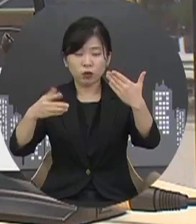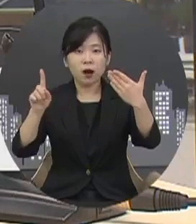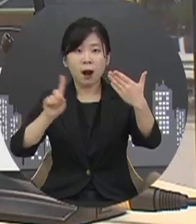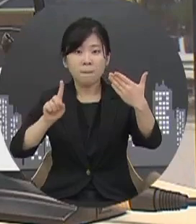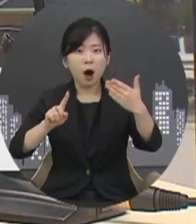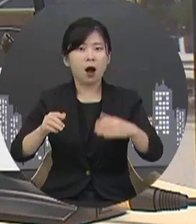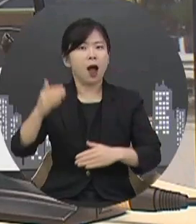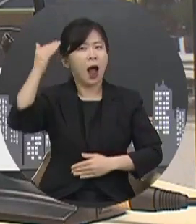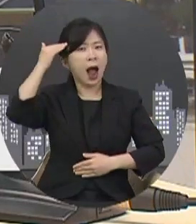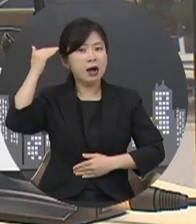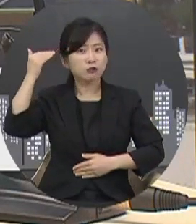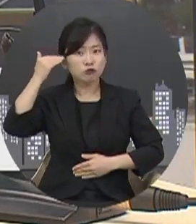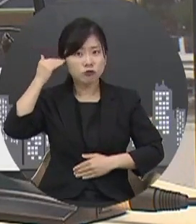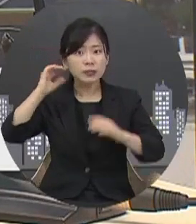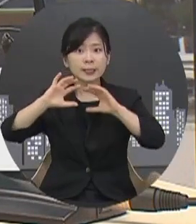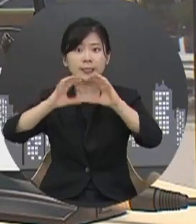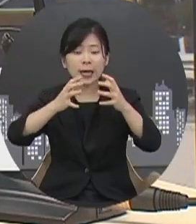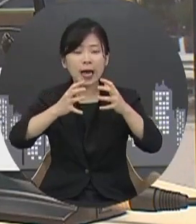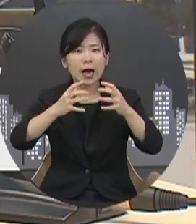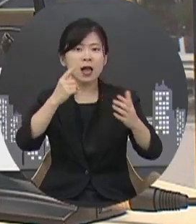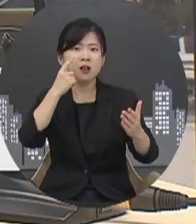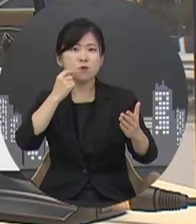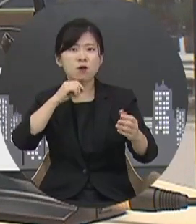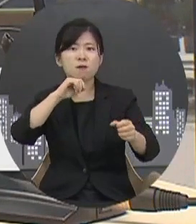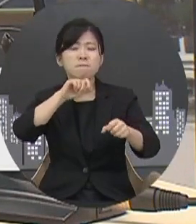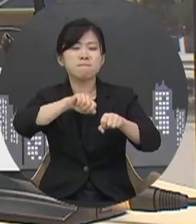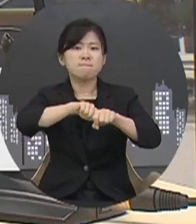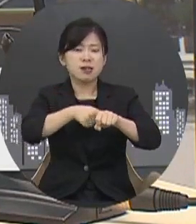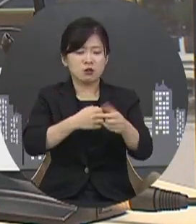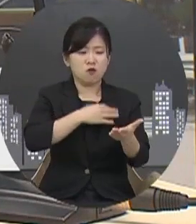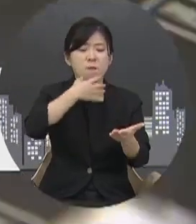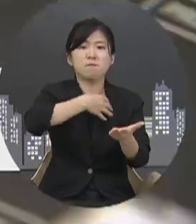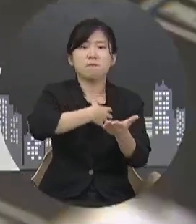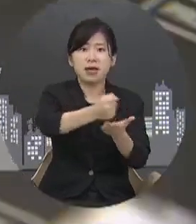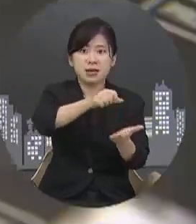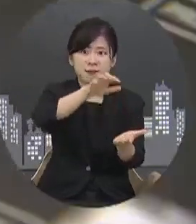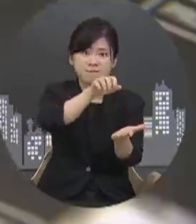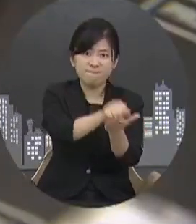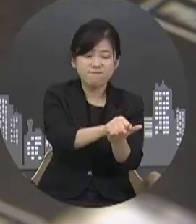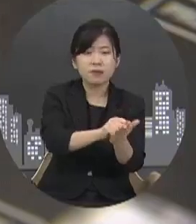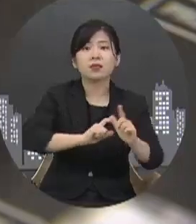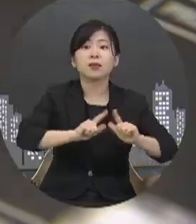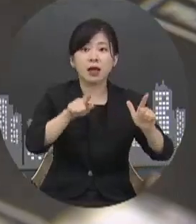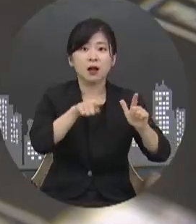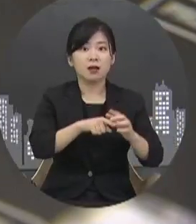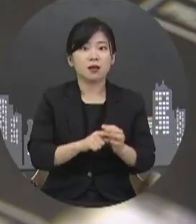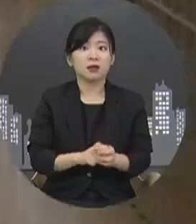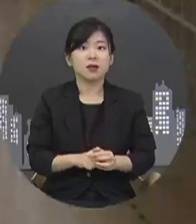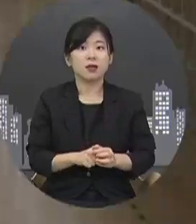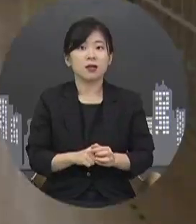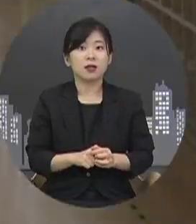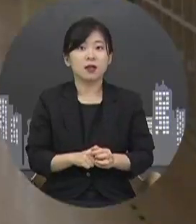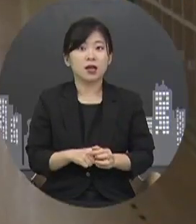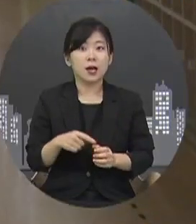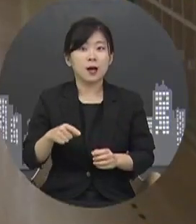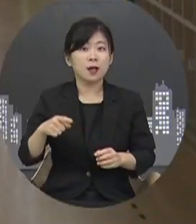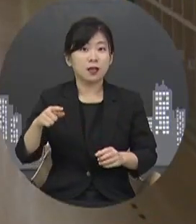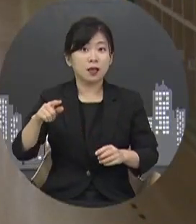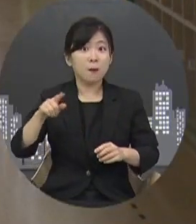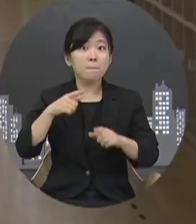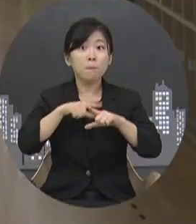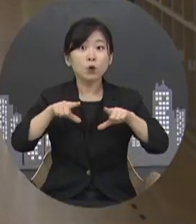우리나라가 일본에게 나라를 강제로 빼앗긴 경술 국치일입니다. 종소리 대신 밀양 아리랑이 울려